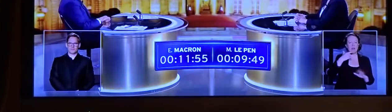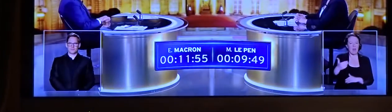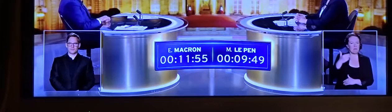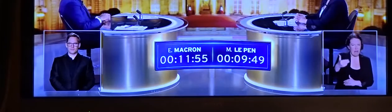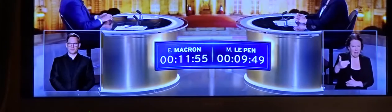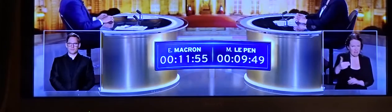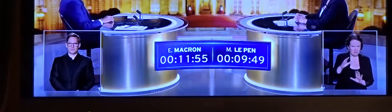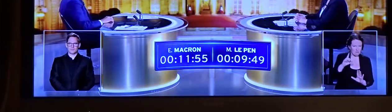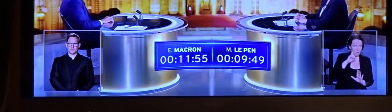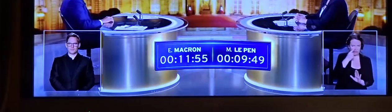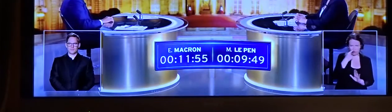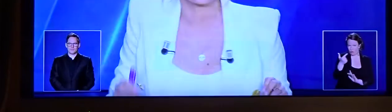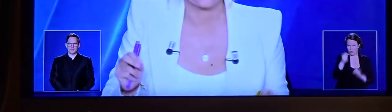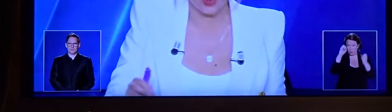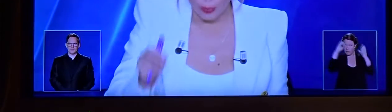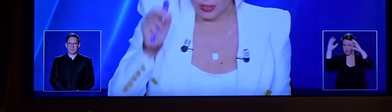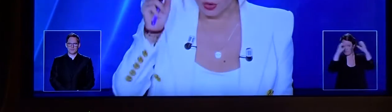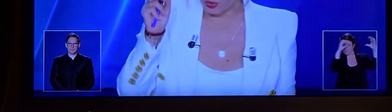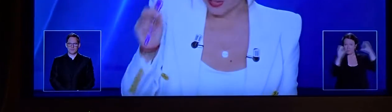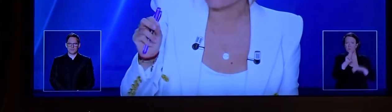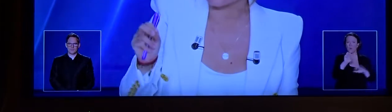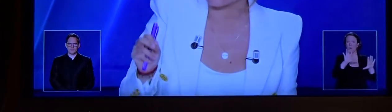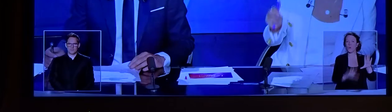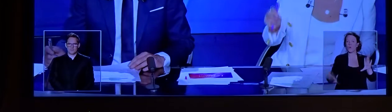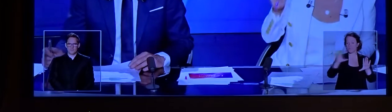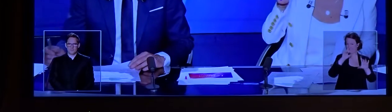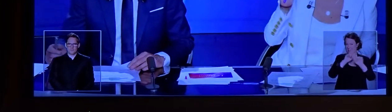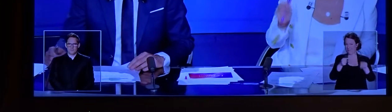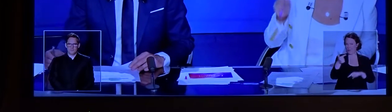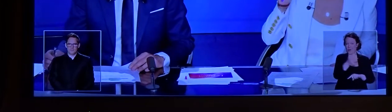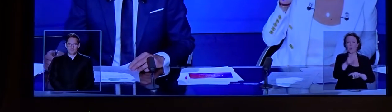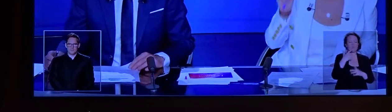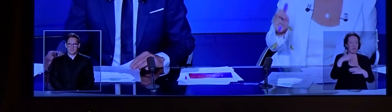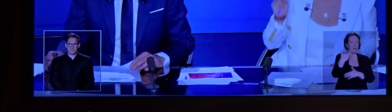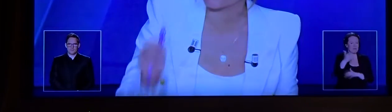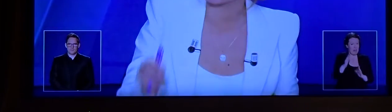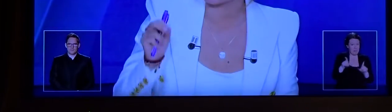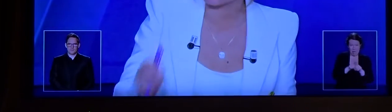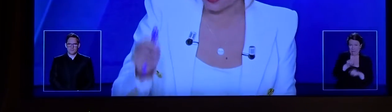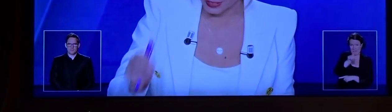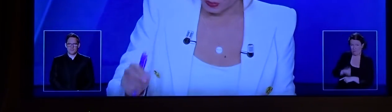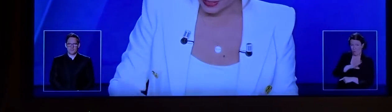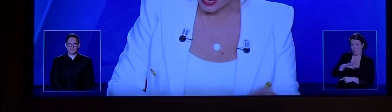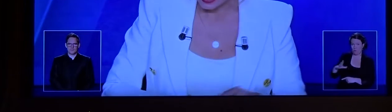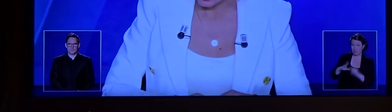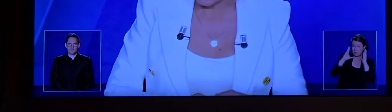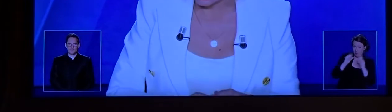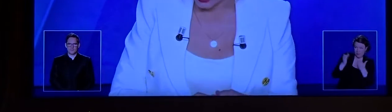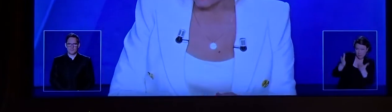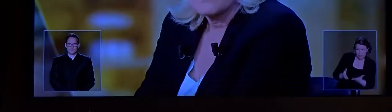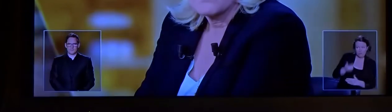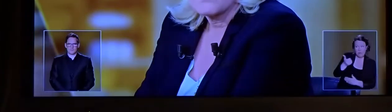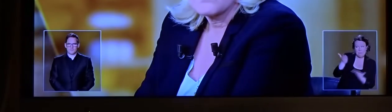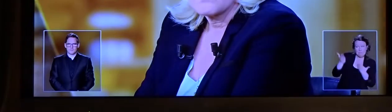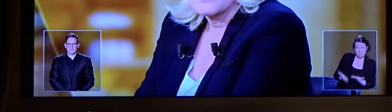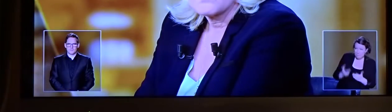pas exactement la même vision de ce que doit être l'Union européenne. On va y venir dans un instant, mais d'abord la même question, exactement la même pour vous, Marine Le Pen.